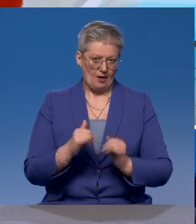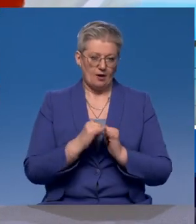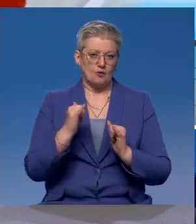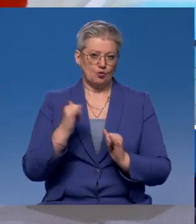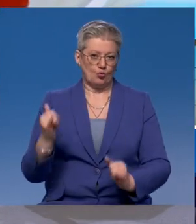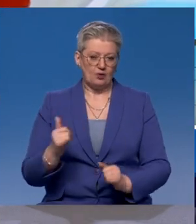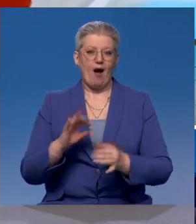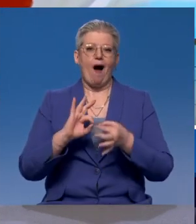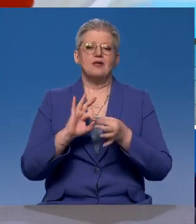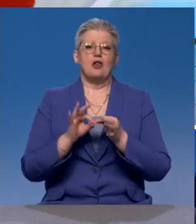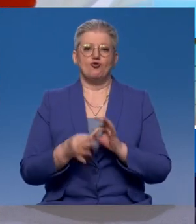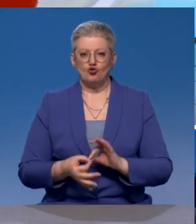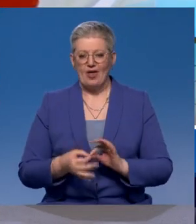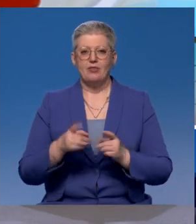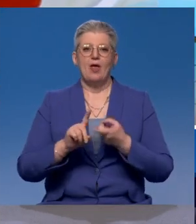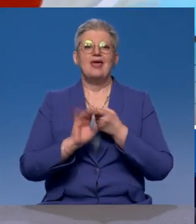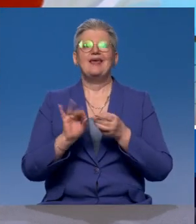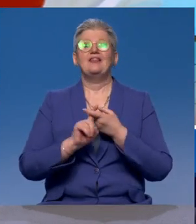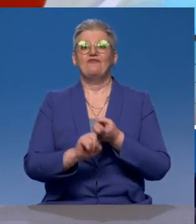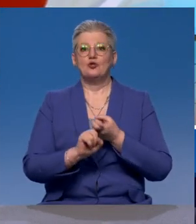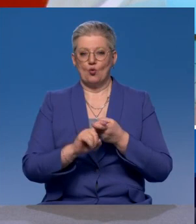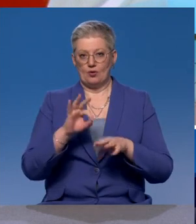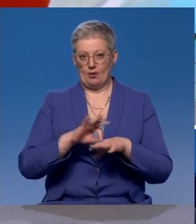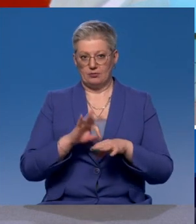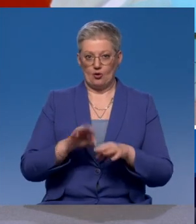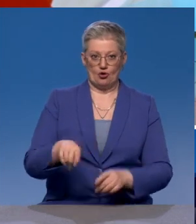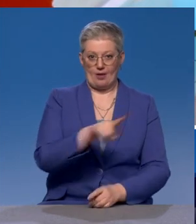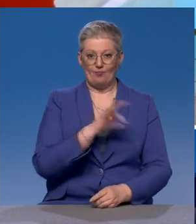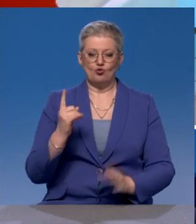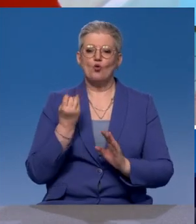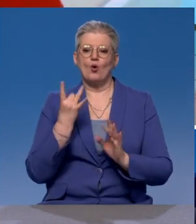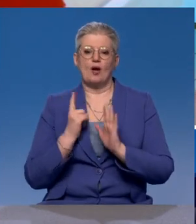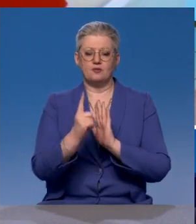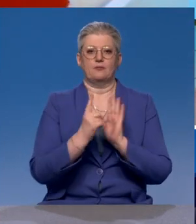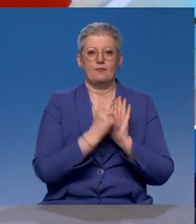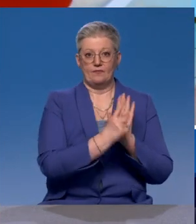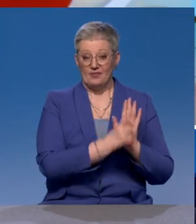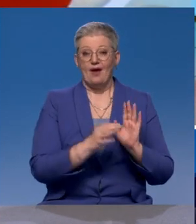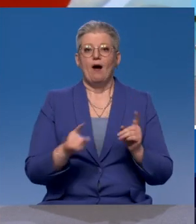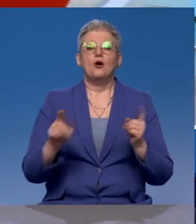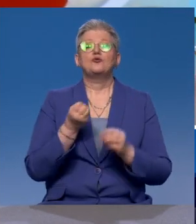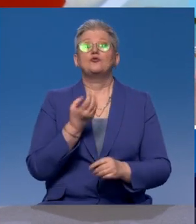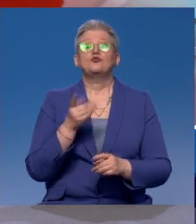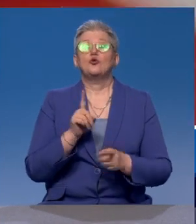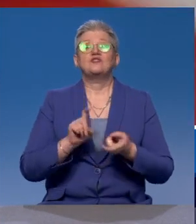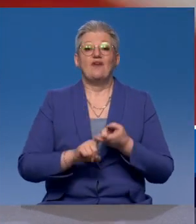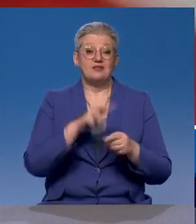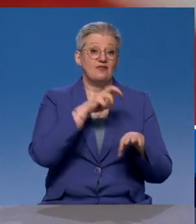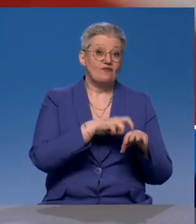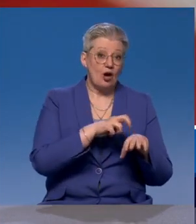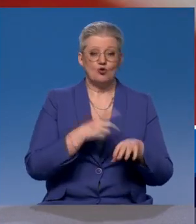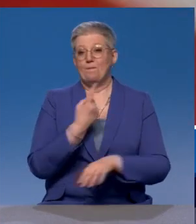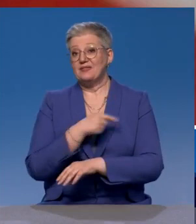растут осложнения, инфекционные осложнения у пациентов. Поэтому все, что связано с работой врача и медсестры, это очень